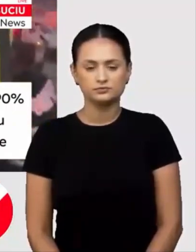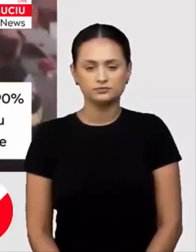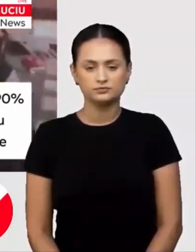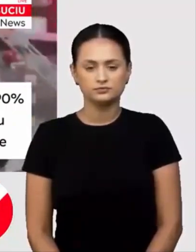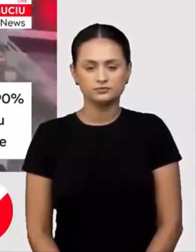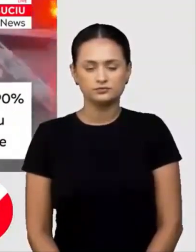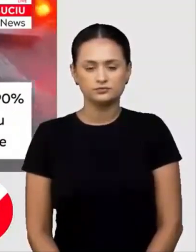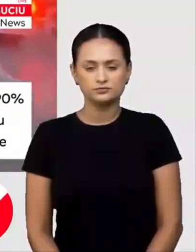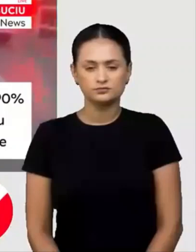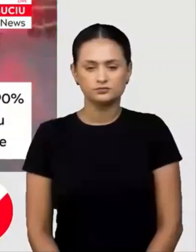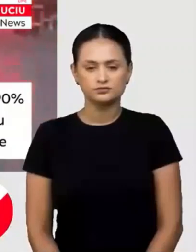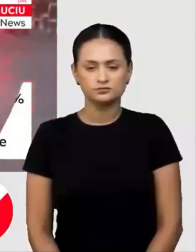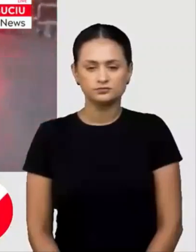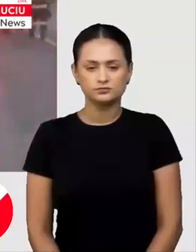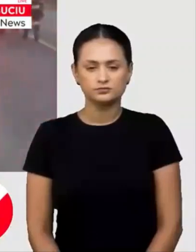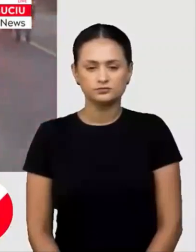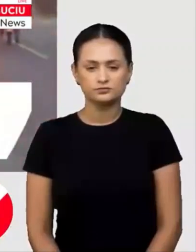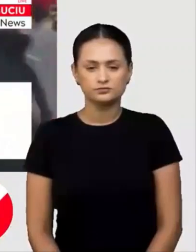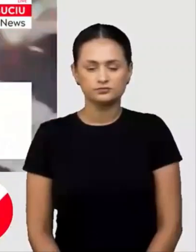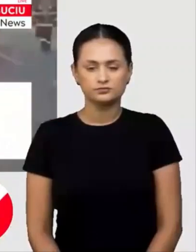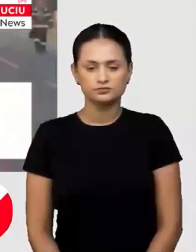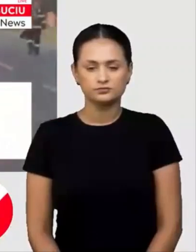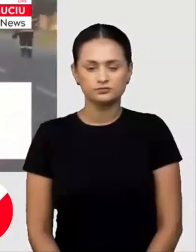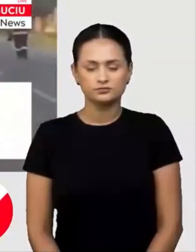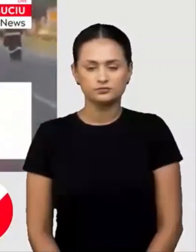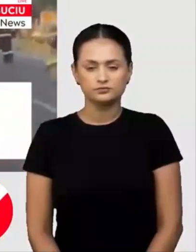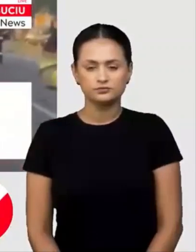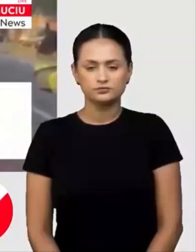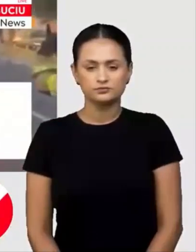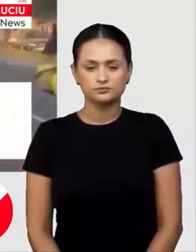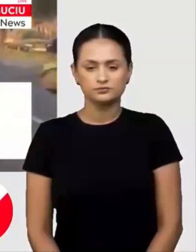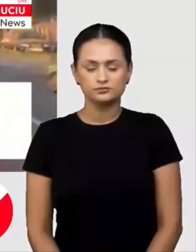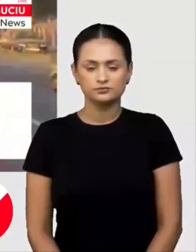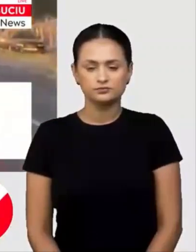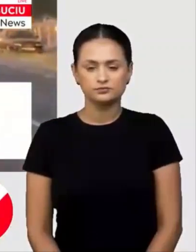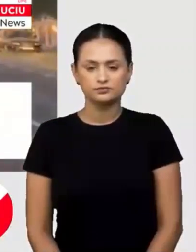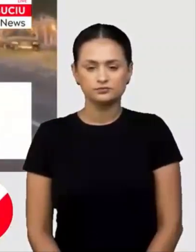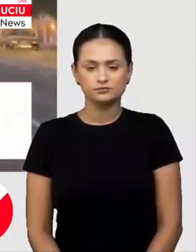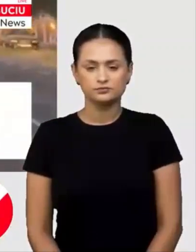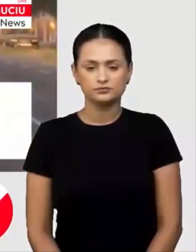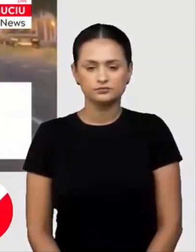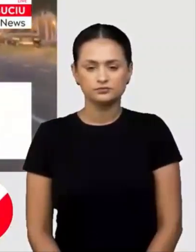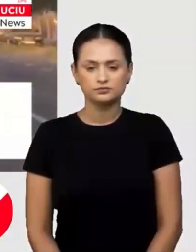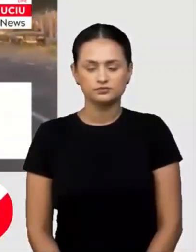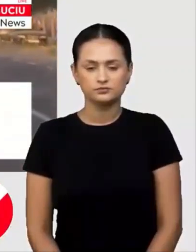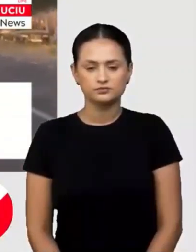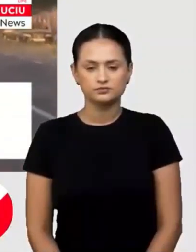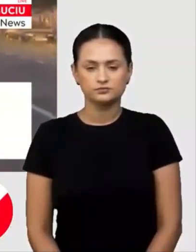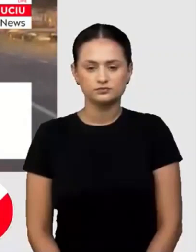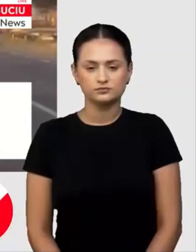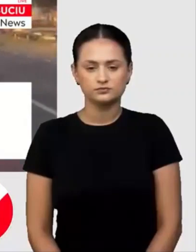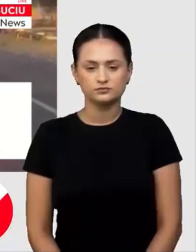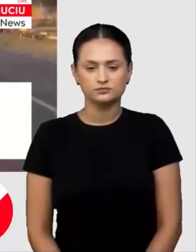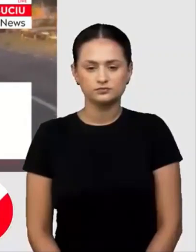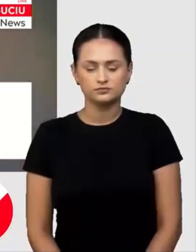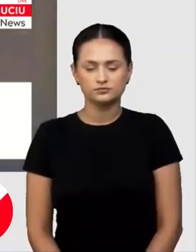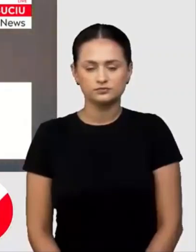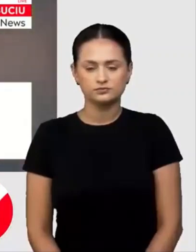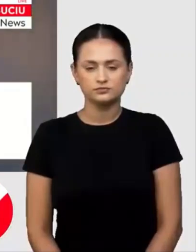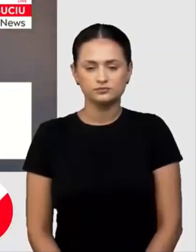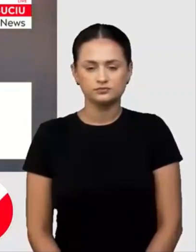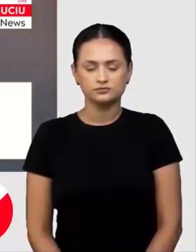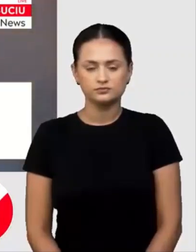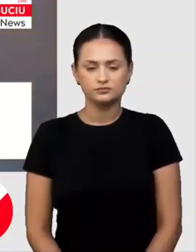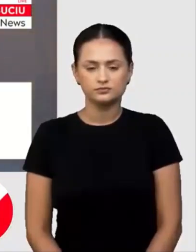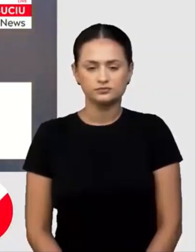murit și soția lui care avea arsuri pe 99% din suprafața corpului și iată că astăzi avem confirmarea celui de